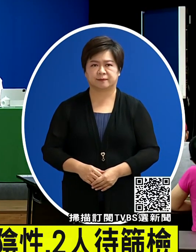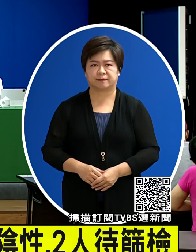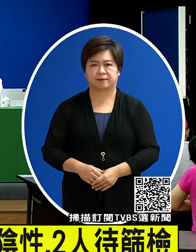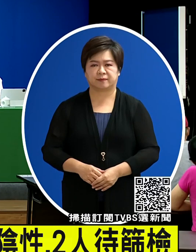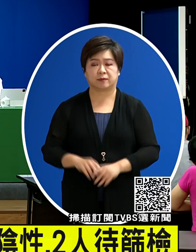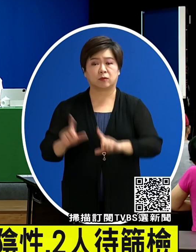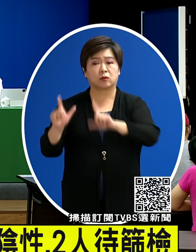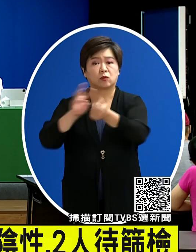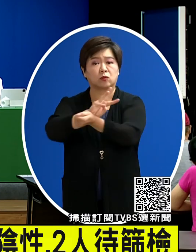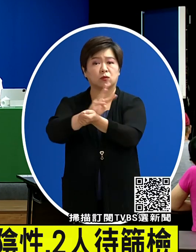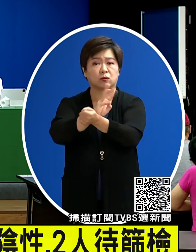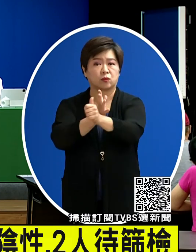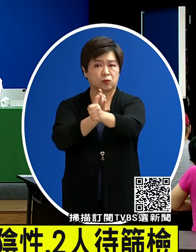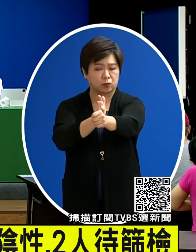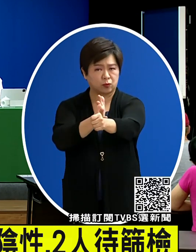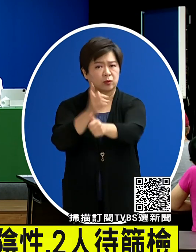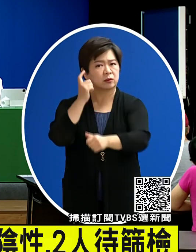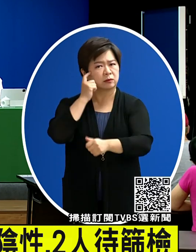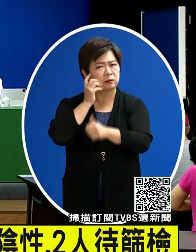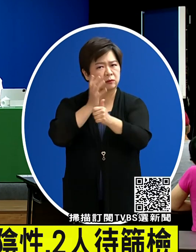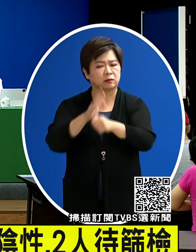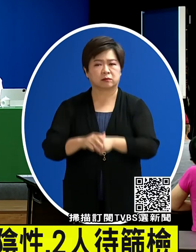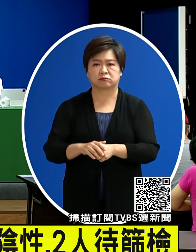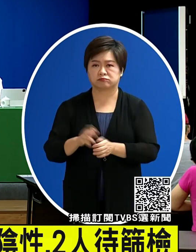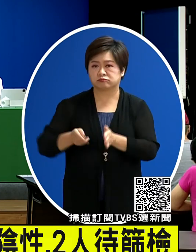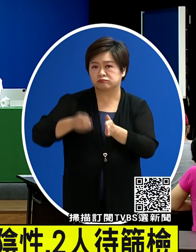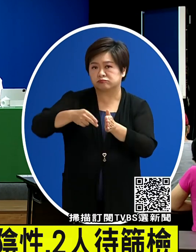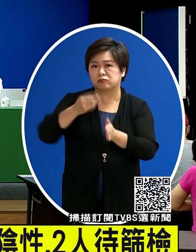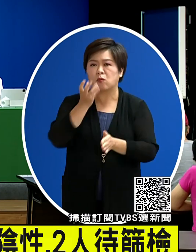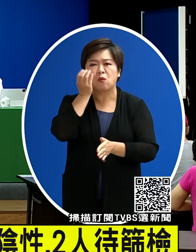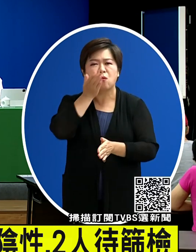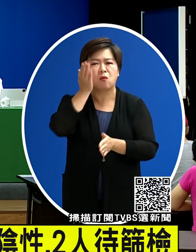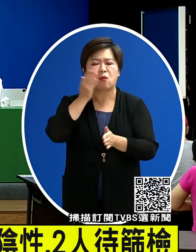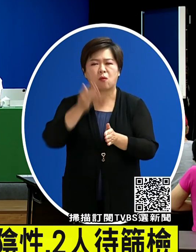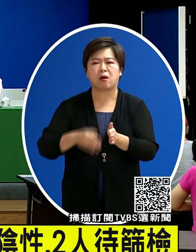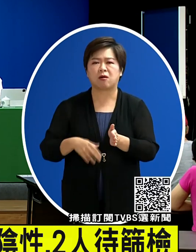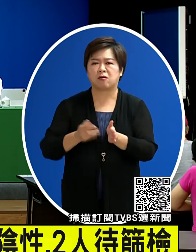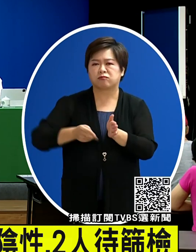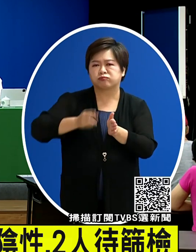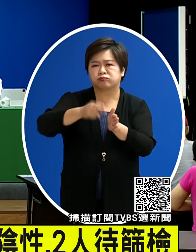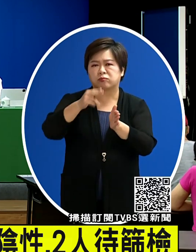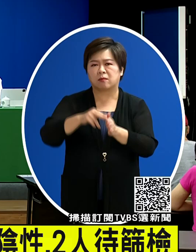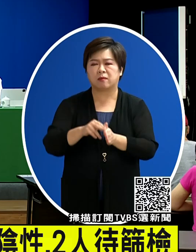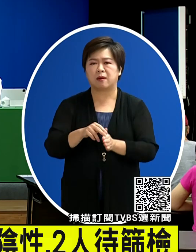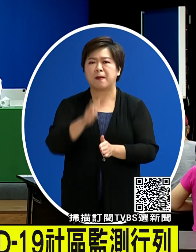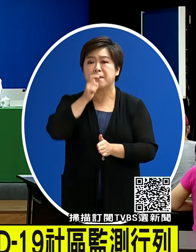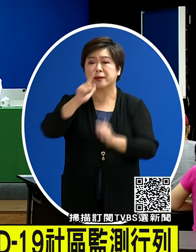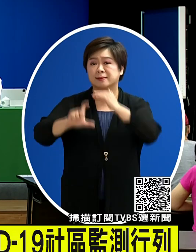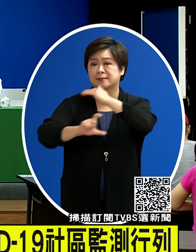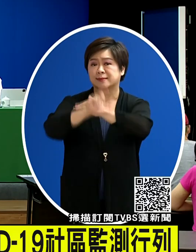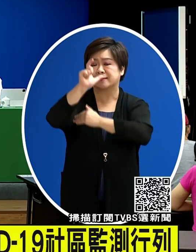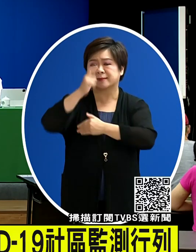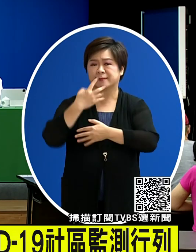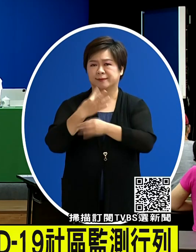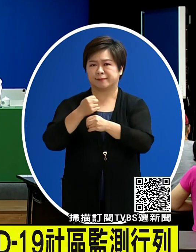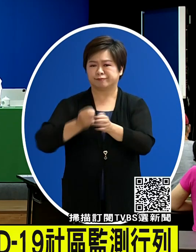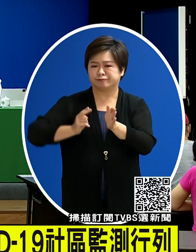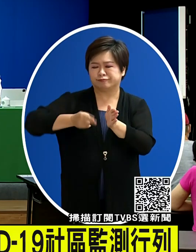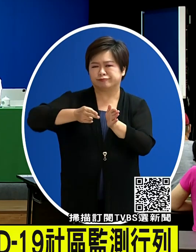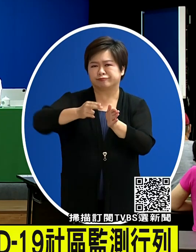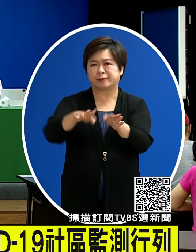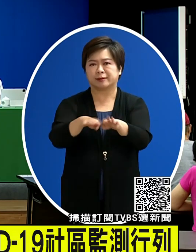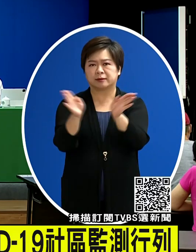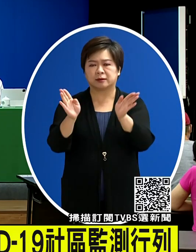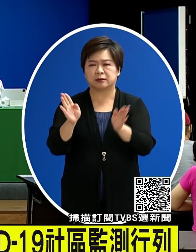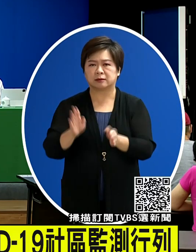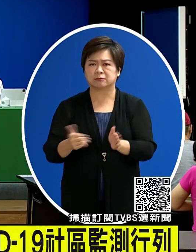你好，东森提问，我们想要问一下，因为台铁有观光列车，像是明日号等等要重新启航，那想询问观光列车的部分什么时候可以